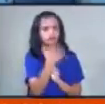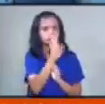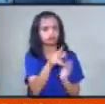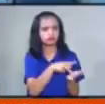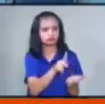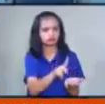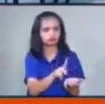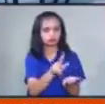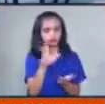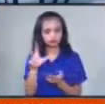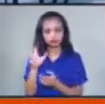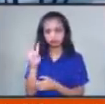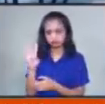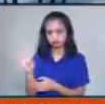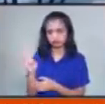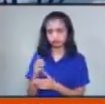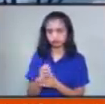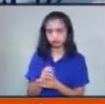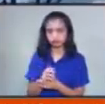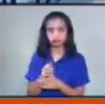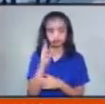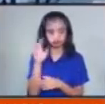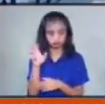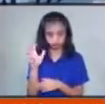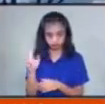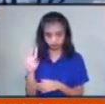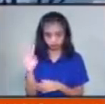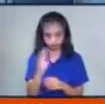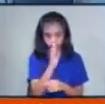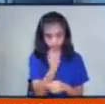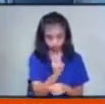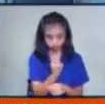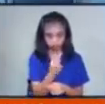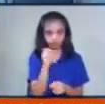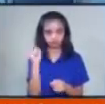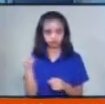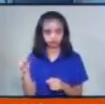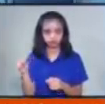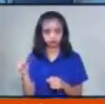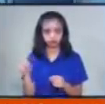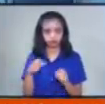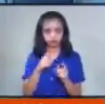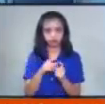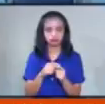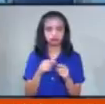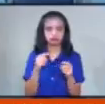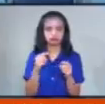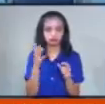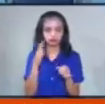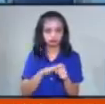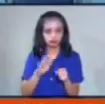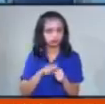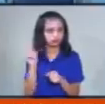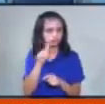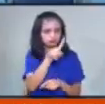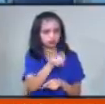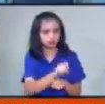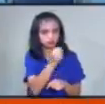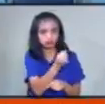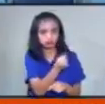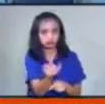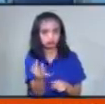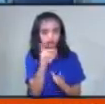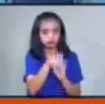inyo? 340 lang po, sir. 340 lang? Opo. Okay. So, eksakto tayo sa minimum. Yes, sir. Ang tanong, ilang oras ng